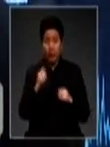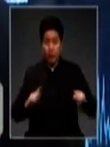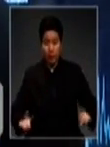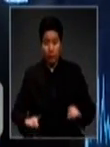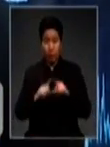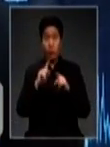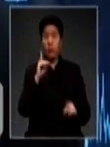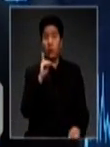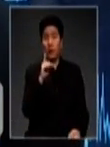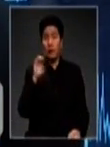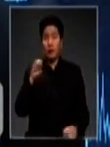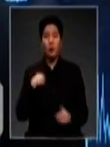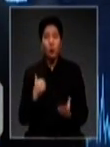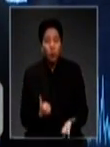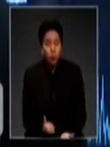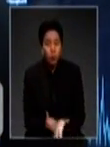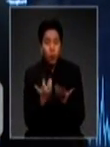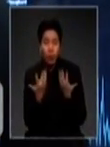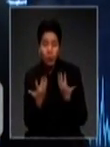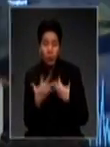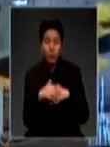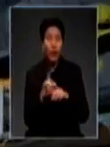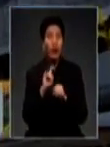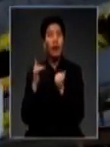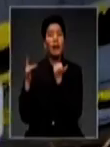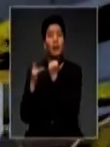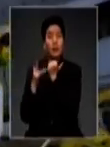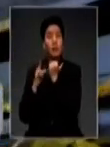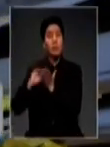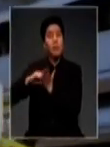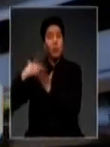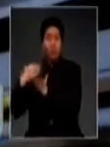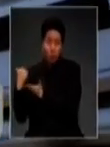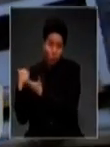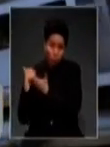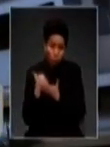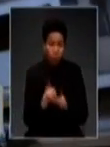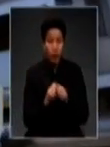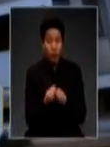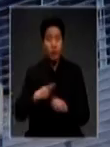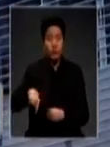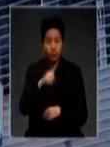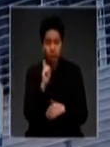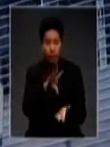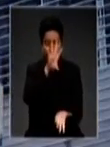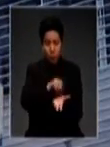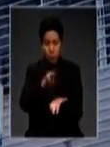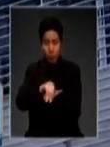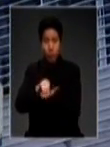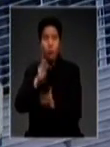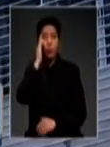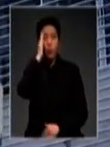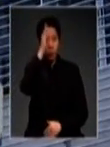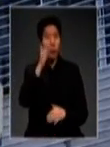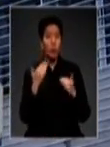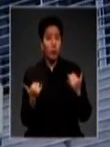ทัลทำก็คือช่วยบูรณาการโดยใช้เทคโนโลยีโดยใช้ซอฟต์แวร์นะครับเพื่อที่จะทำให้เป็นฐานข้อมูลเดียวกันในที่สุดน